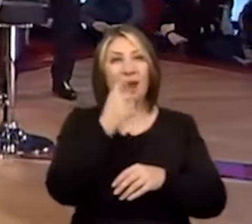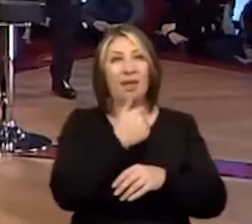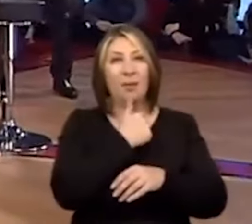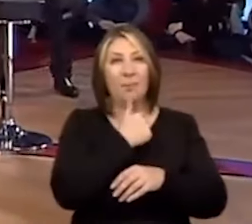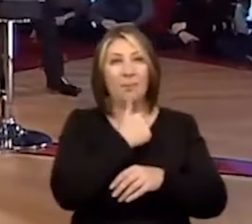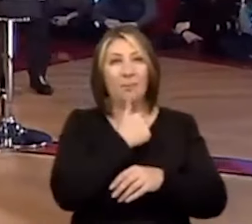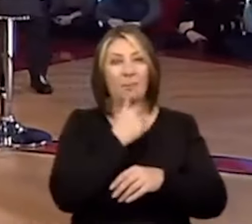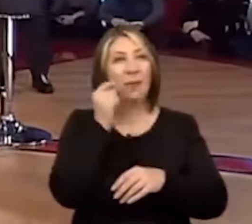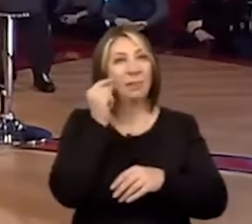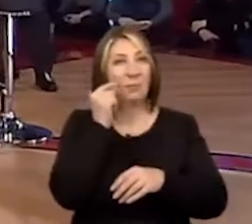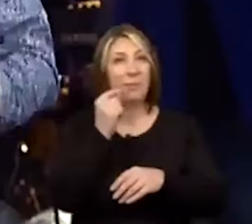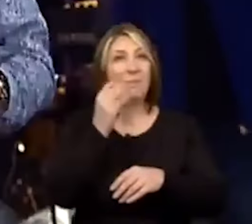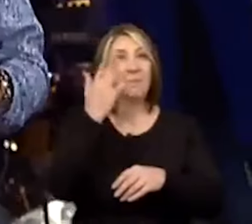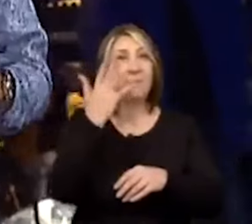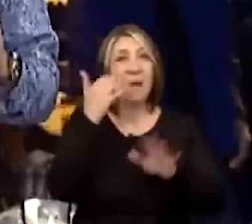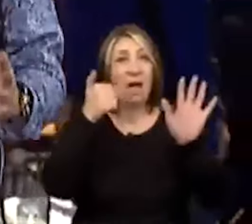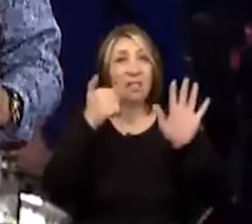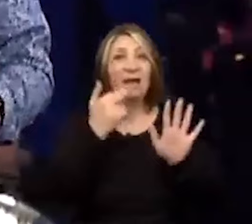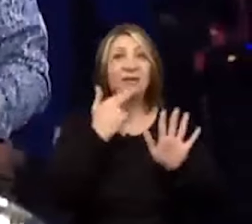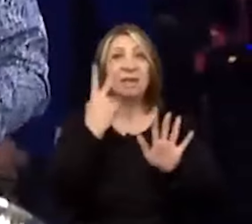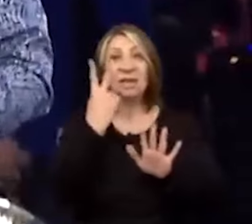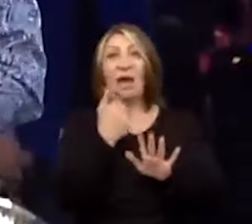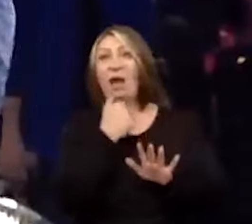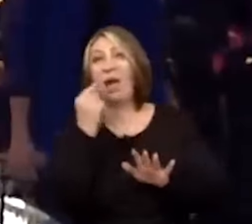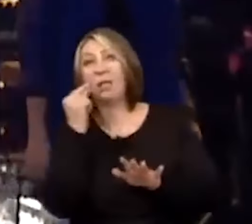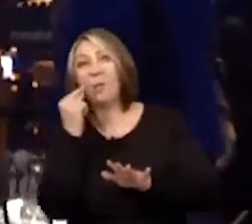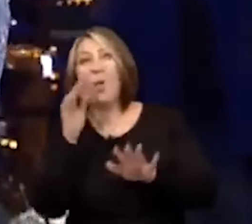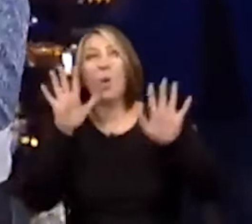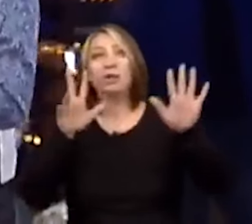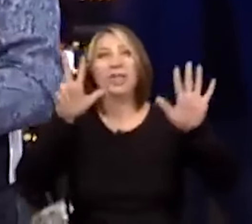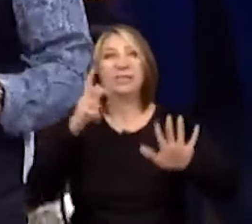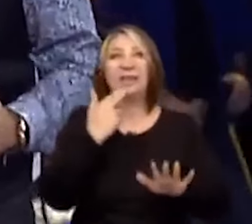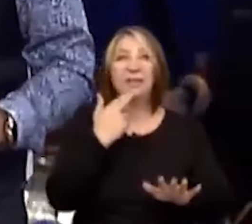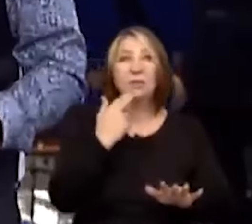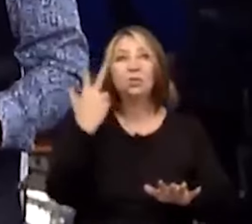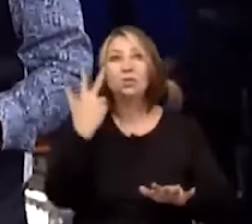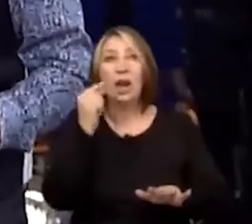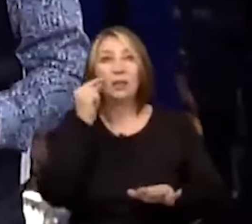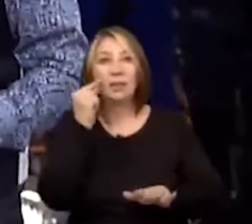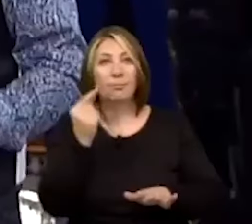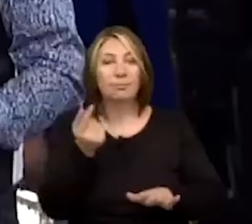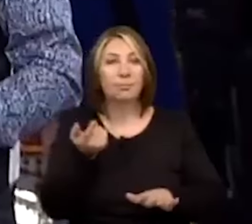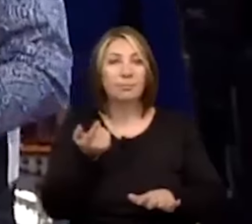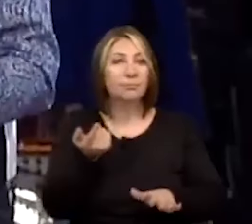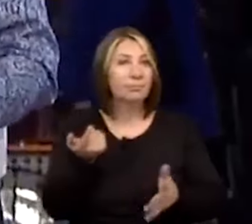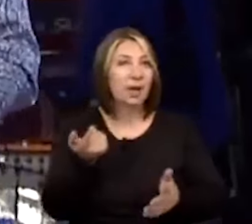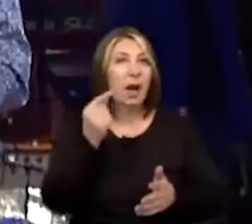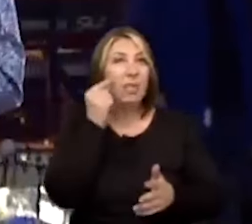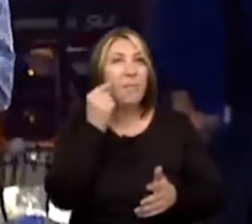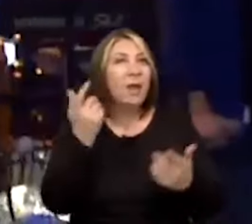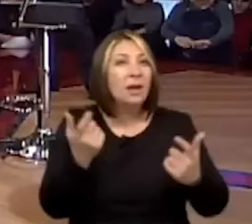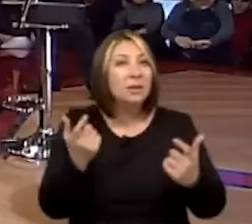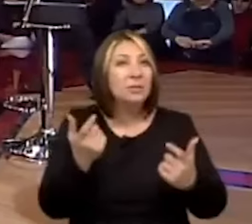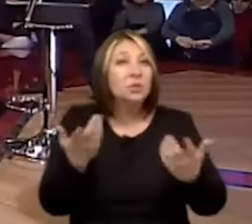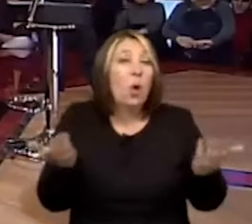adam, 5 tane, 6 tane kadın, 2 tane adam, 18 tane kadın, 3 tane adam. Adamlar